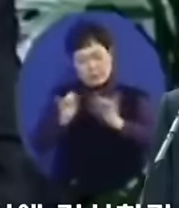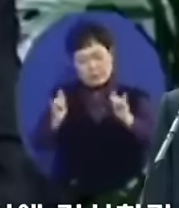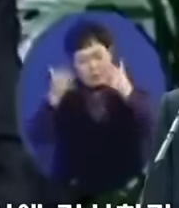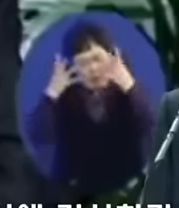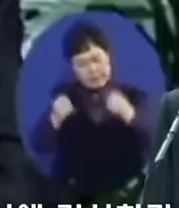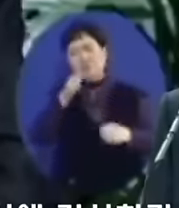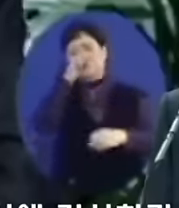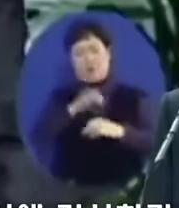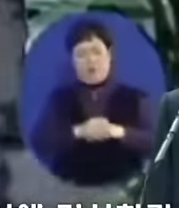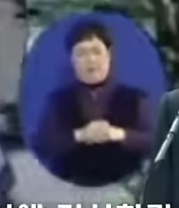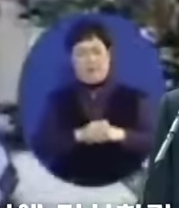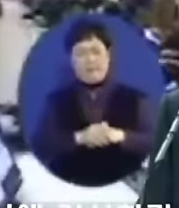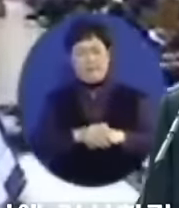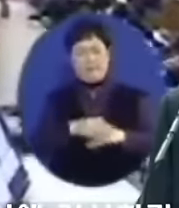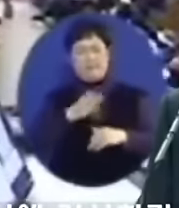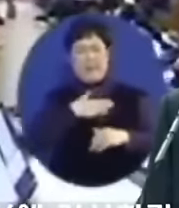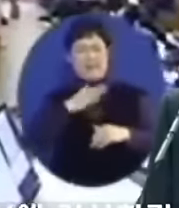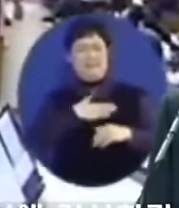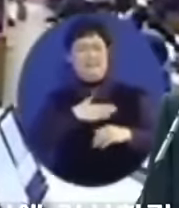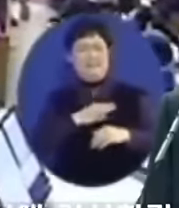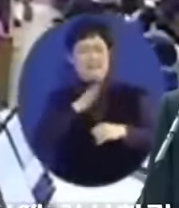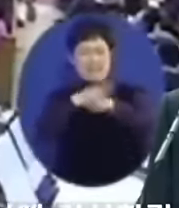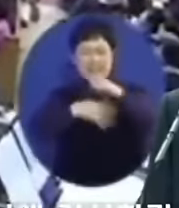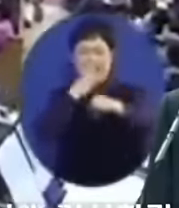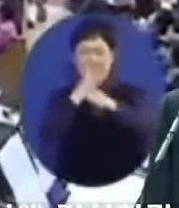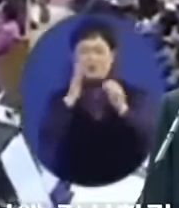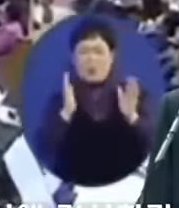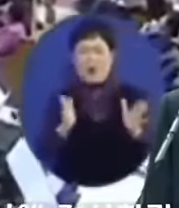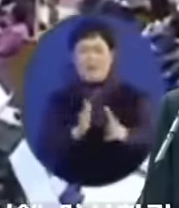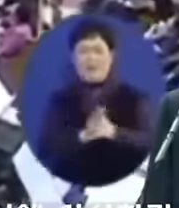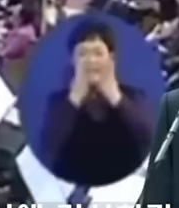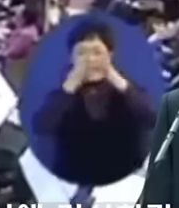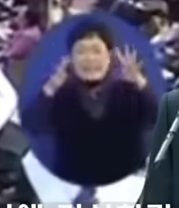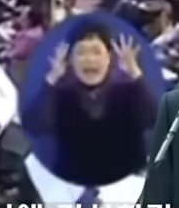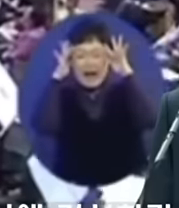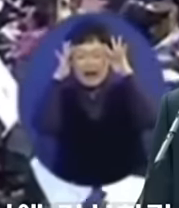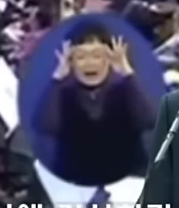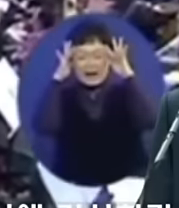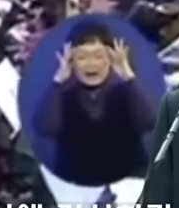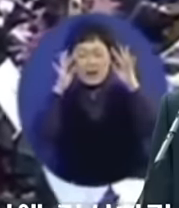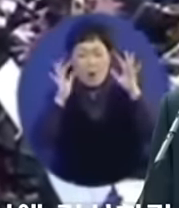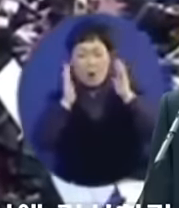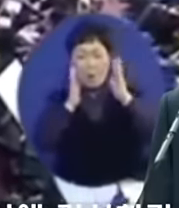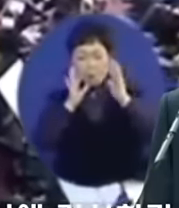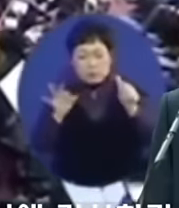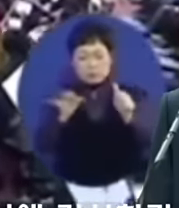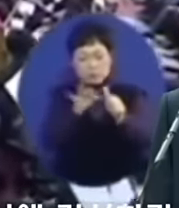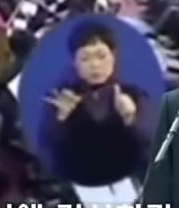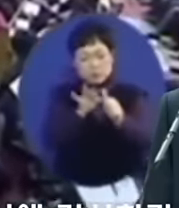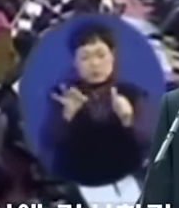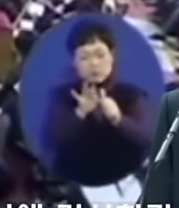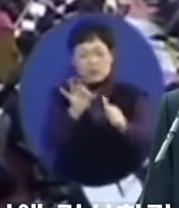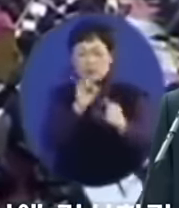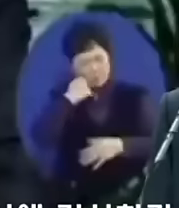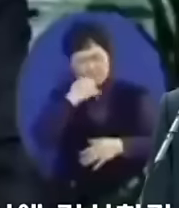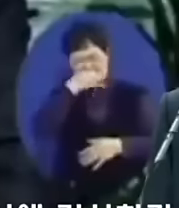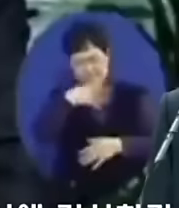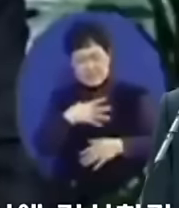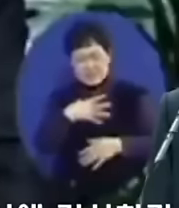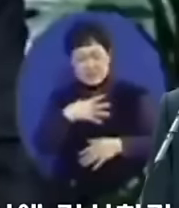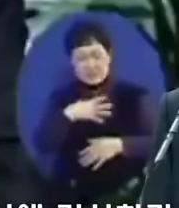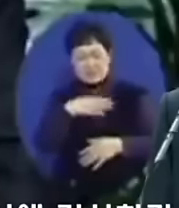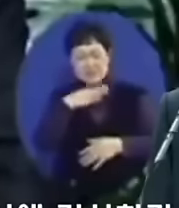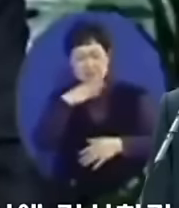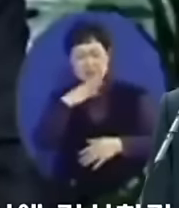많아요. 나는 4년간 대학교 등록금을 내준 어떤 자매님을 아는데 그래서